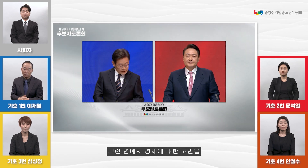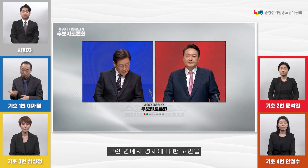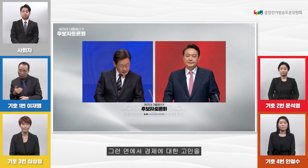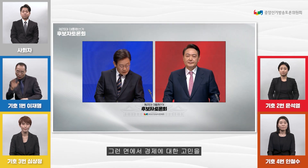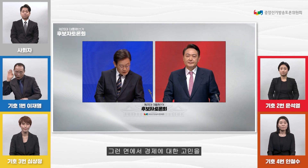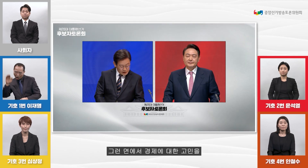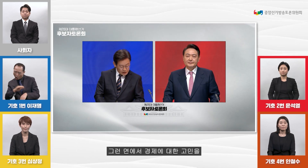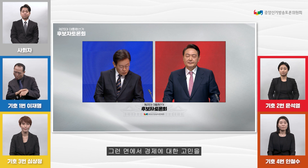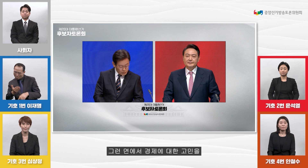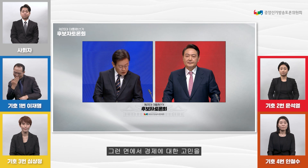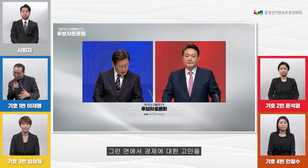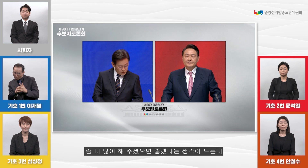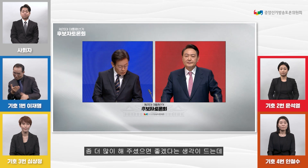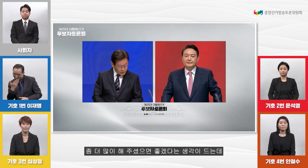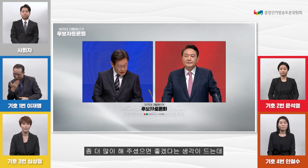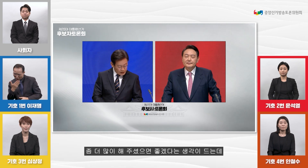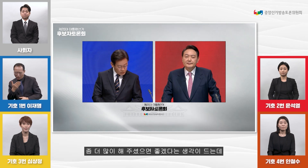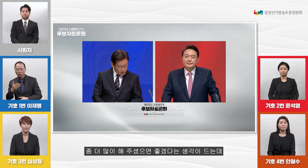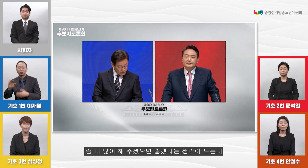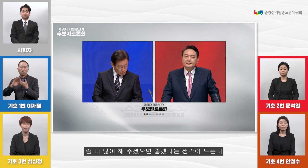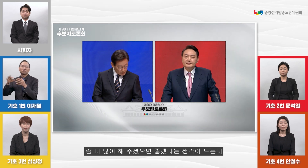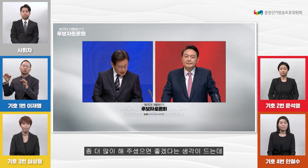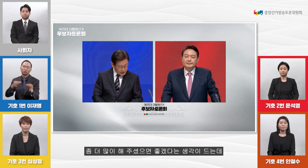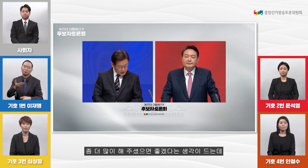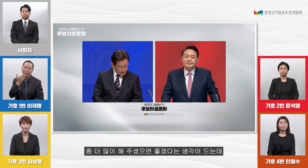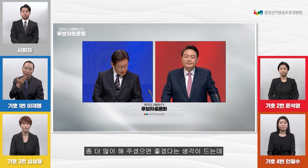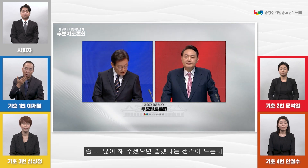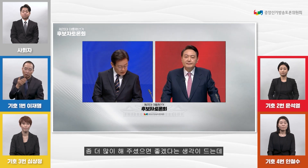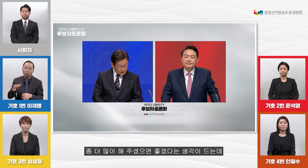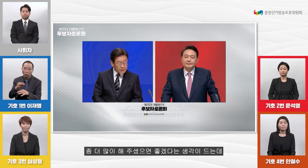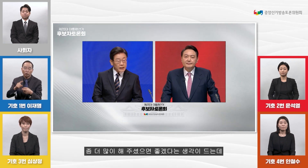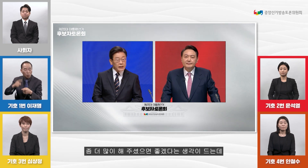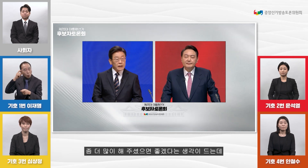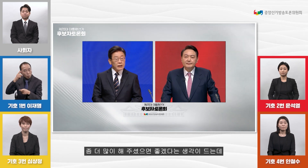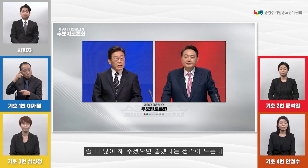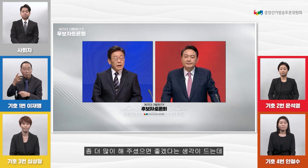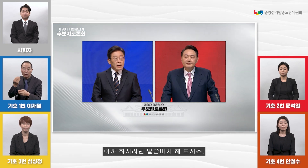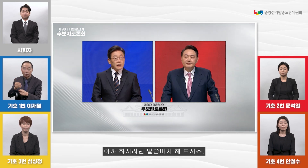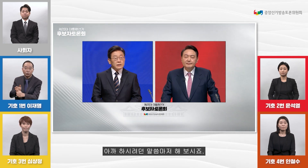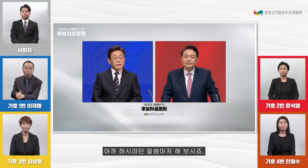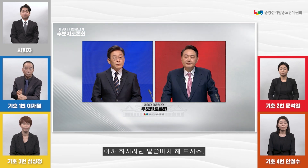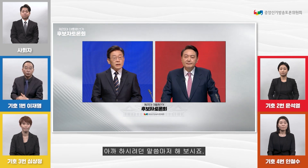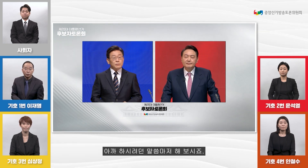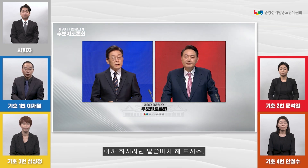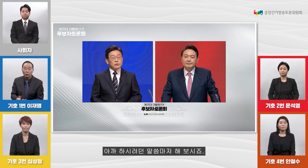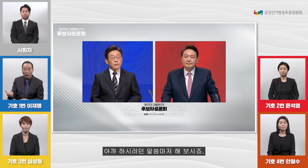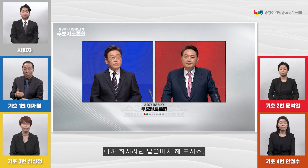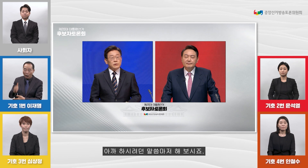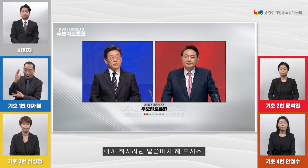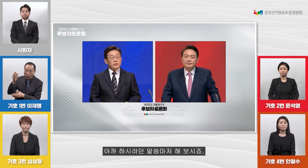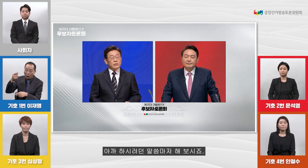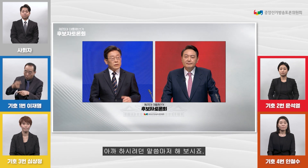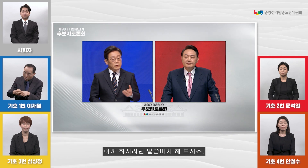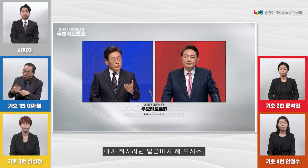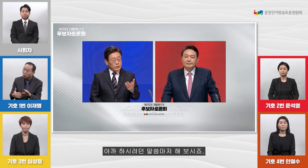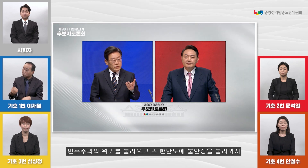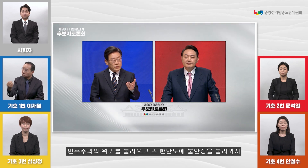면에서 경제에 대한 고민을 좀 더 많이 해주시면 좋겠다는 생각이 드는데 아까 하시던 말씀 마저 좀